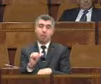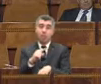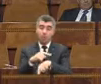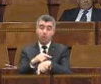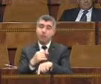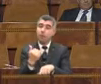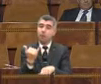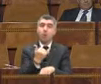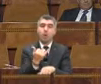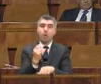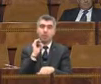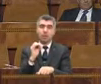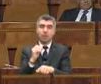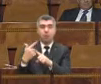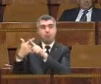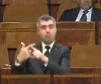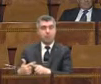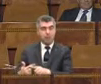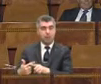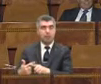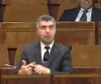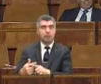كو لو كابيتال بيكوني.